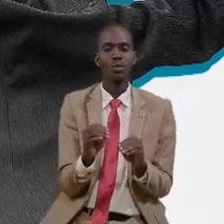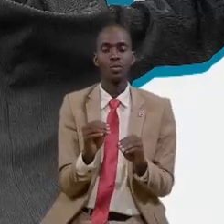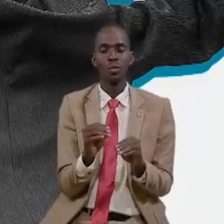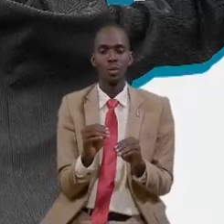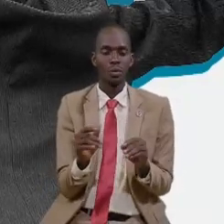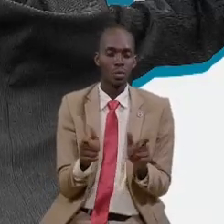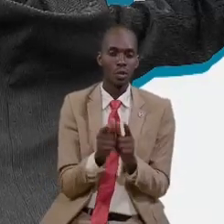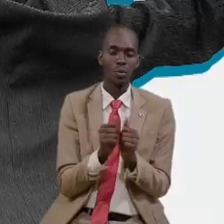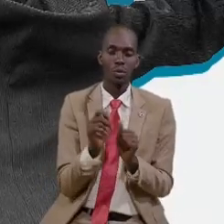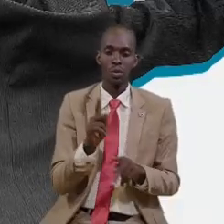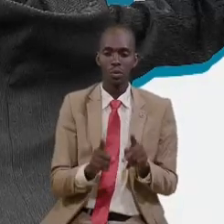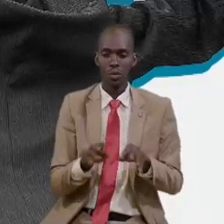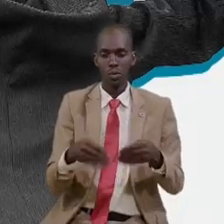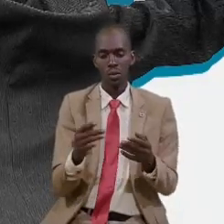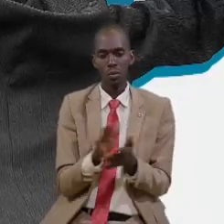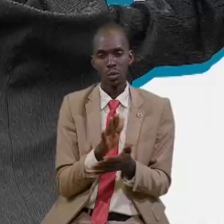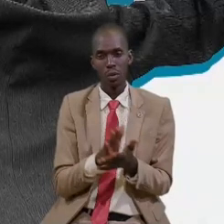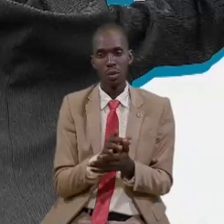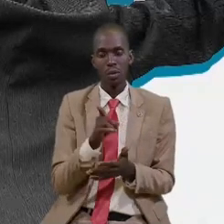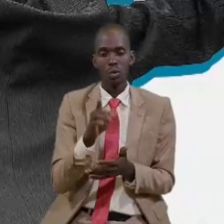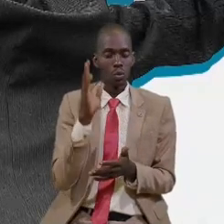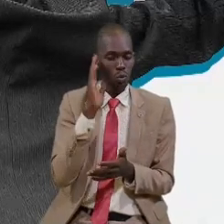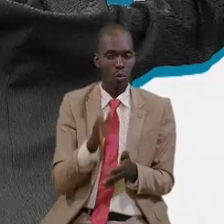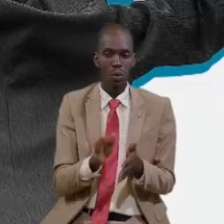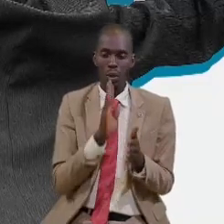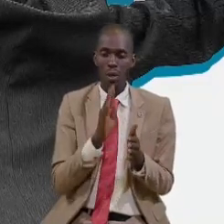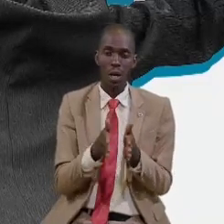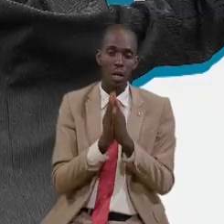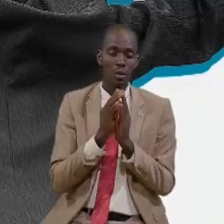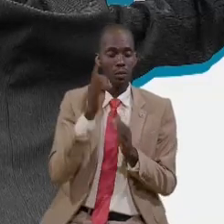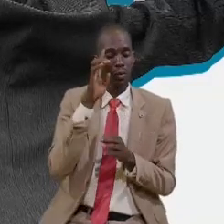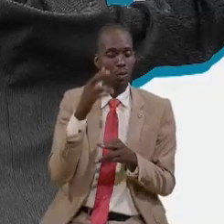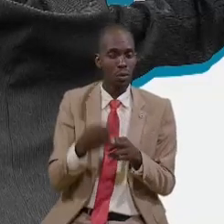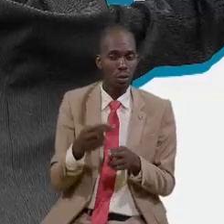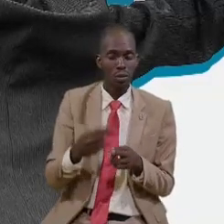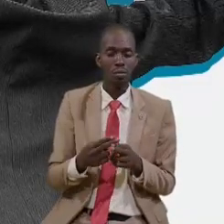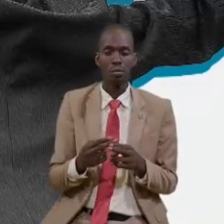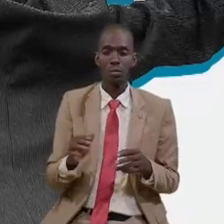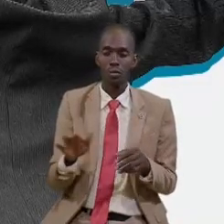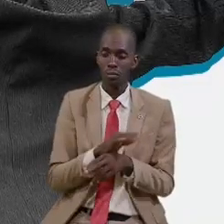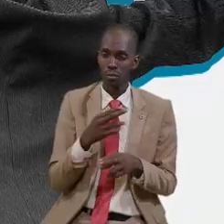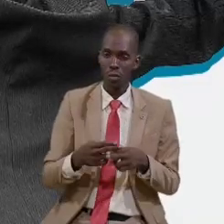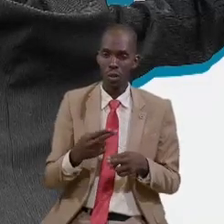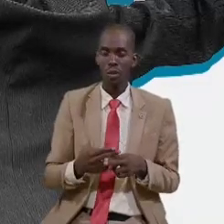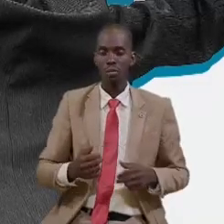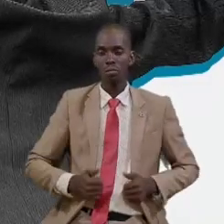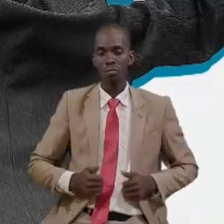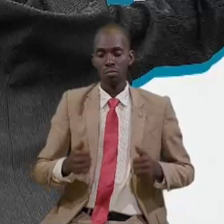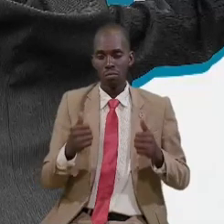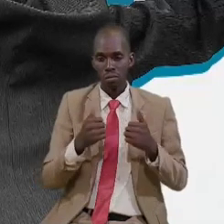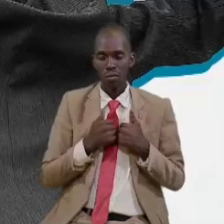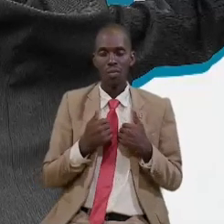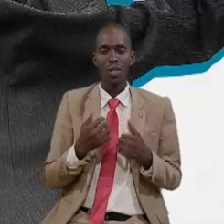Prenez la fiche, remplissez-la proprement dit, donnez toutes les informations afin que nous puissions vous